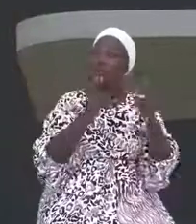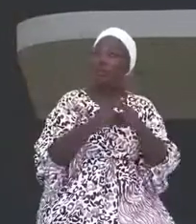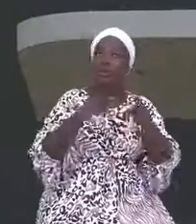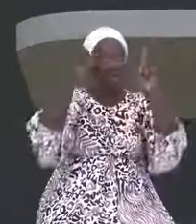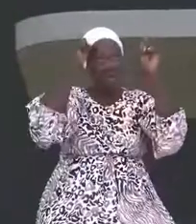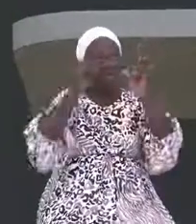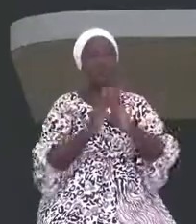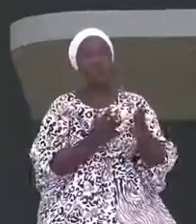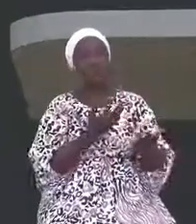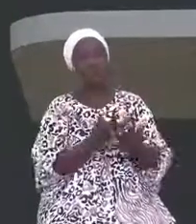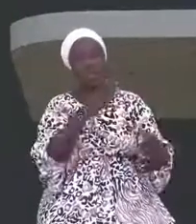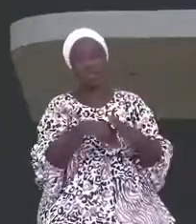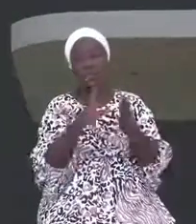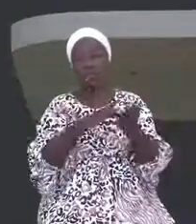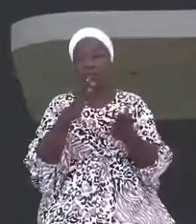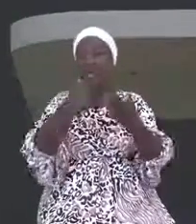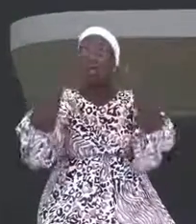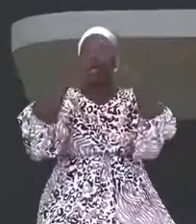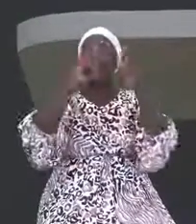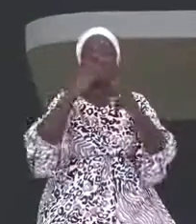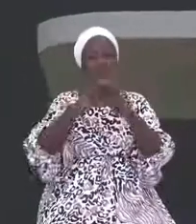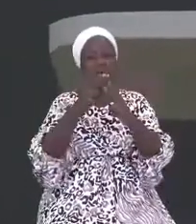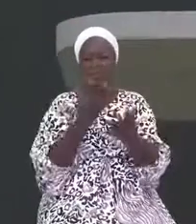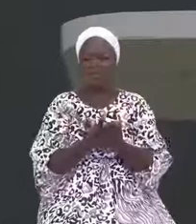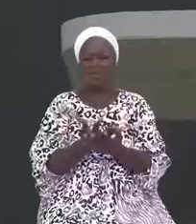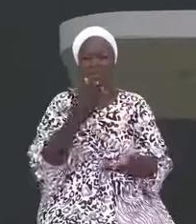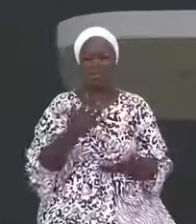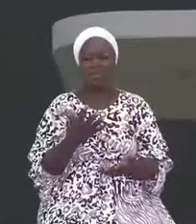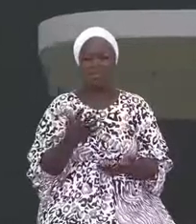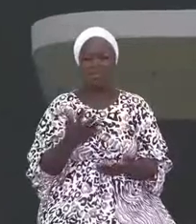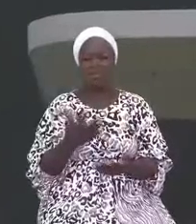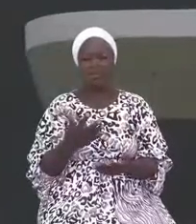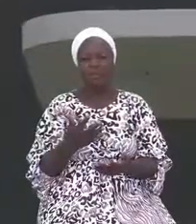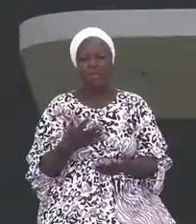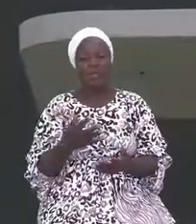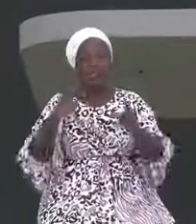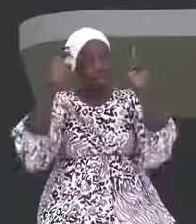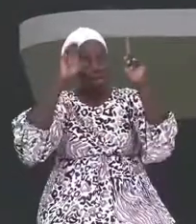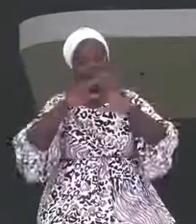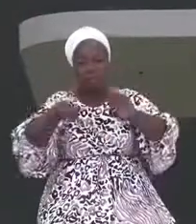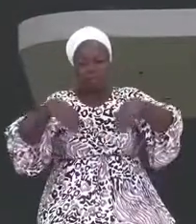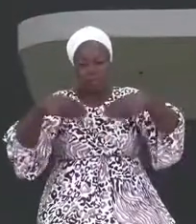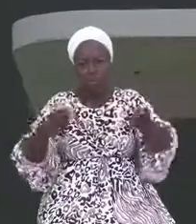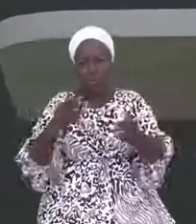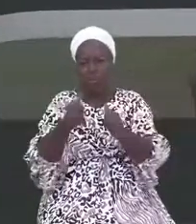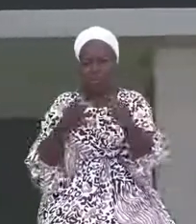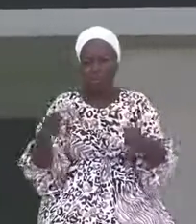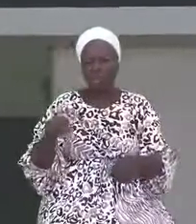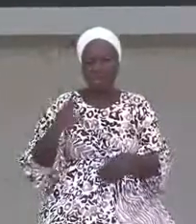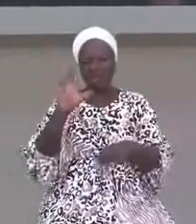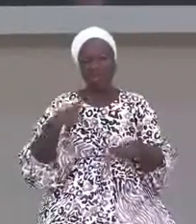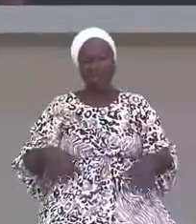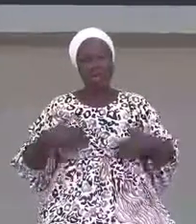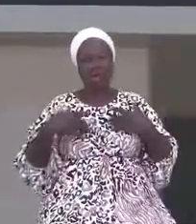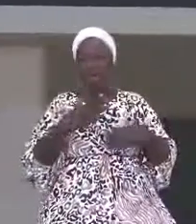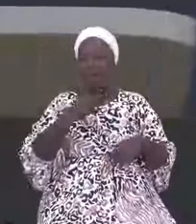avec gloire, le ciel est si riche. Il pourvoira à tous les besoins de ta vie. Et mon